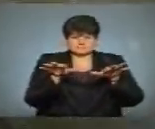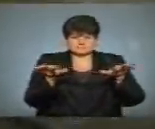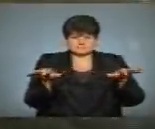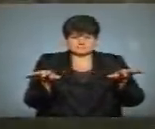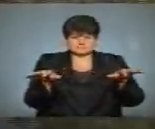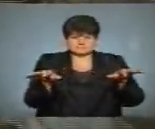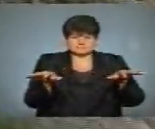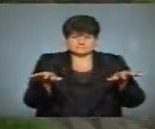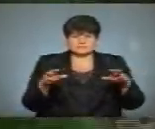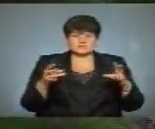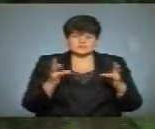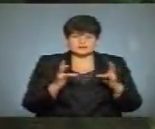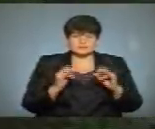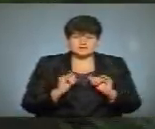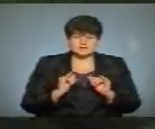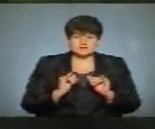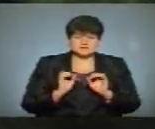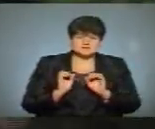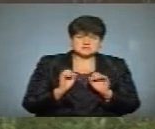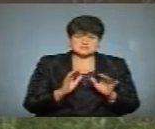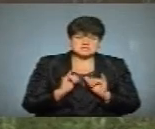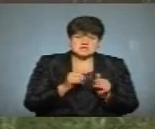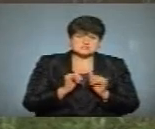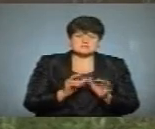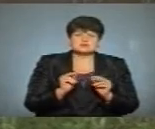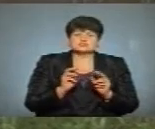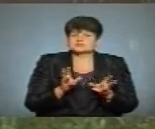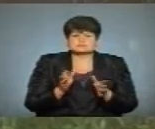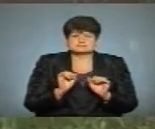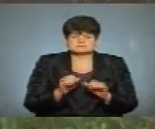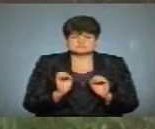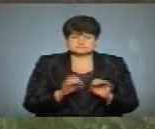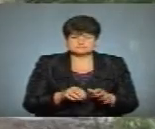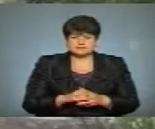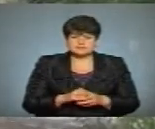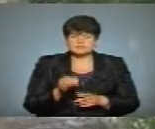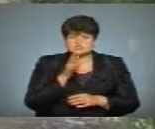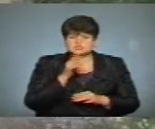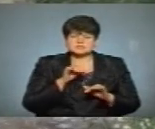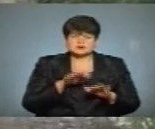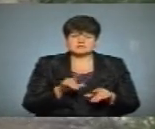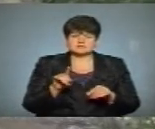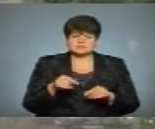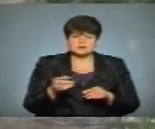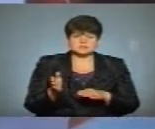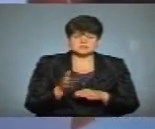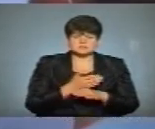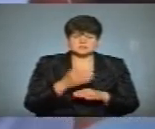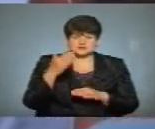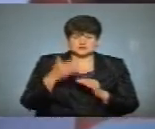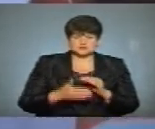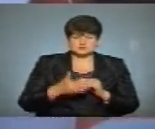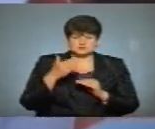і приходиться засипати, чим є. Під час акції протесту учасники вимагали прибрати засувки на